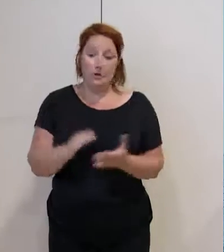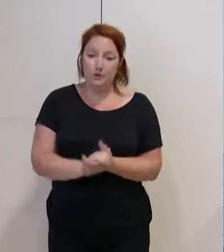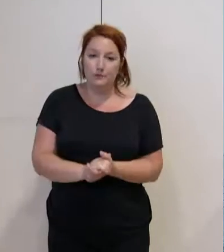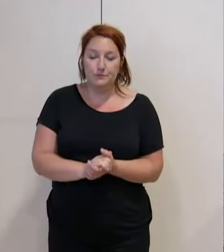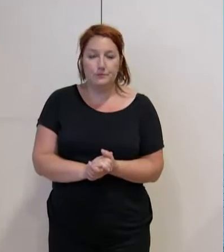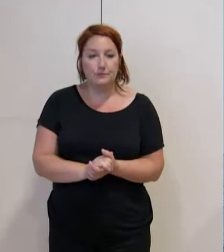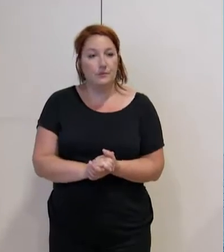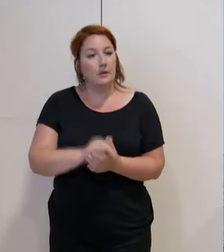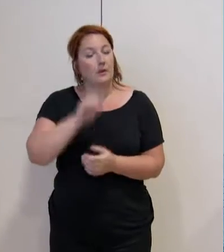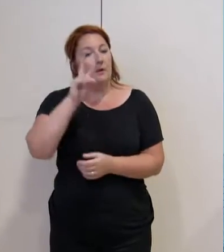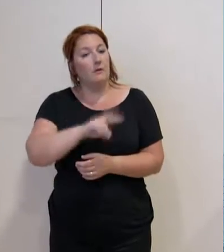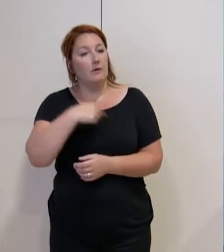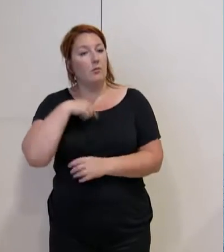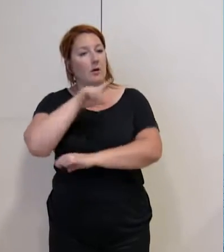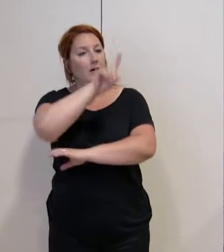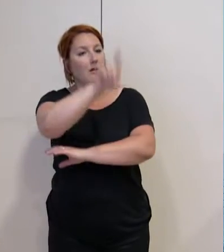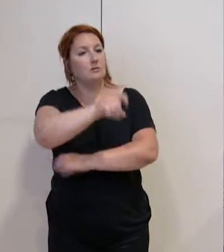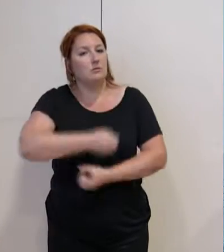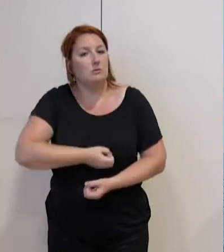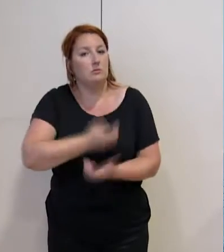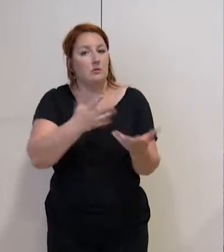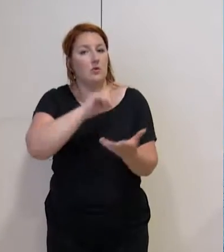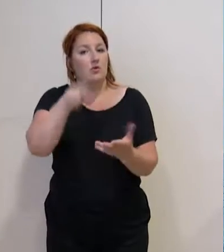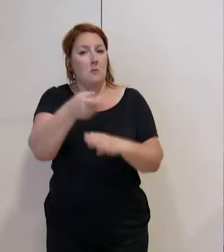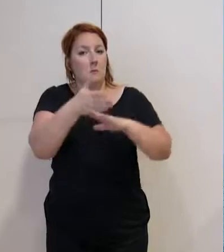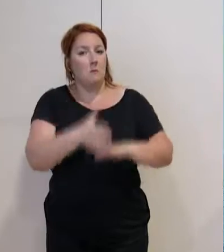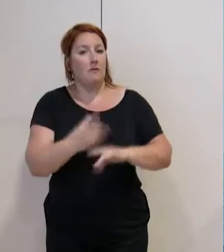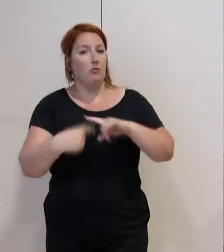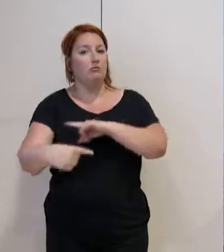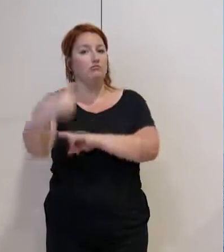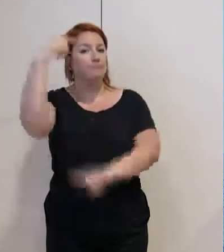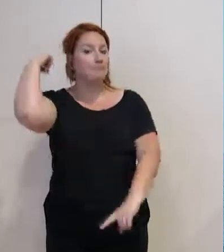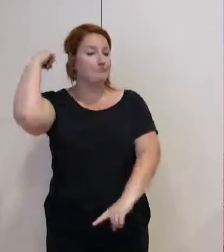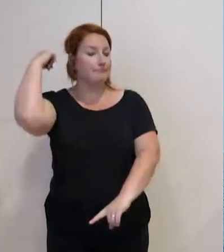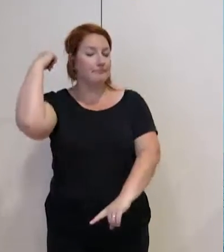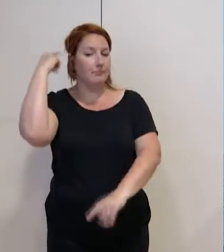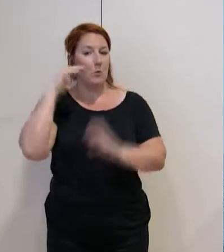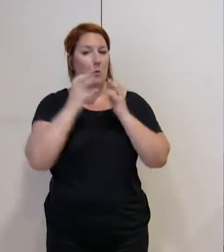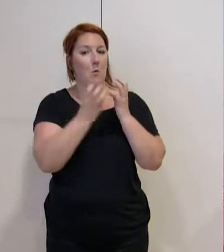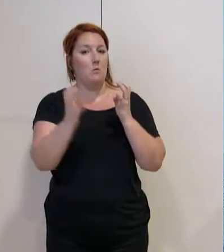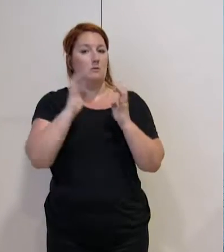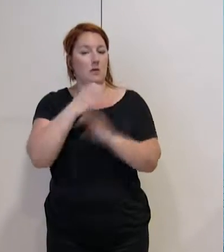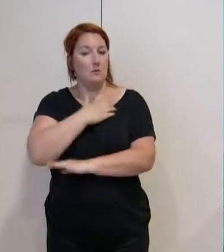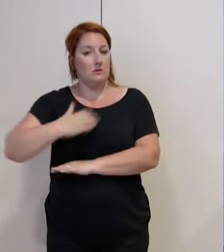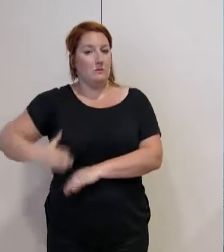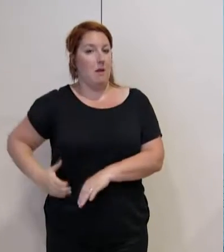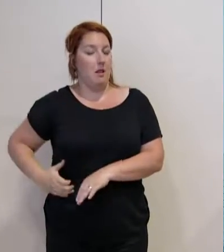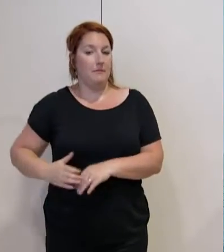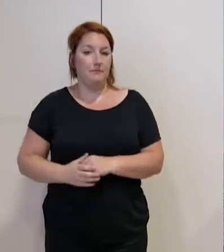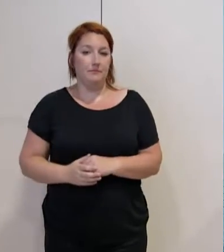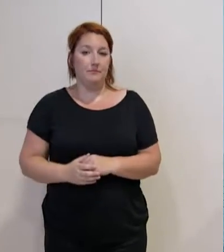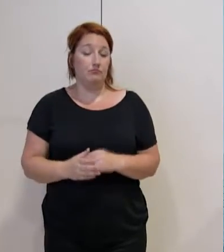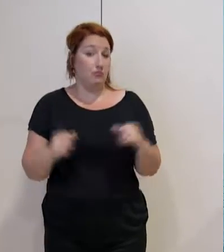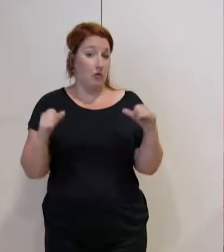cette question orale, je le rappelle, était prévue pour le conseil municipal précédent et nous n'avons fait